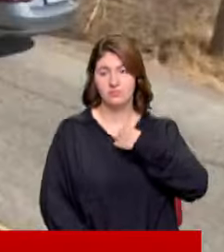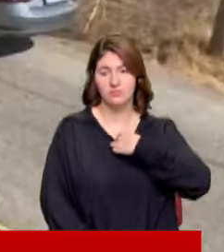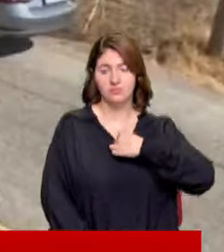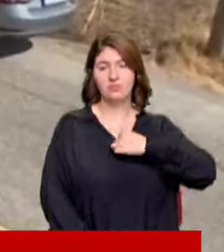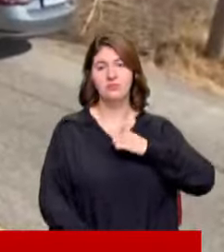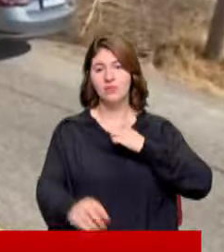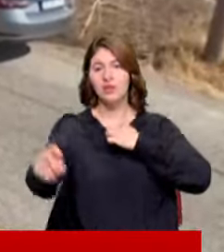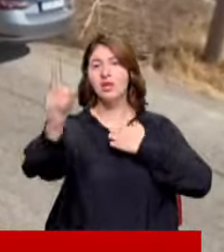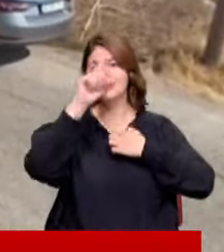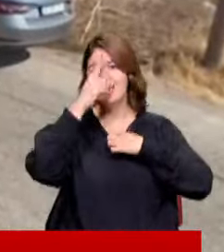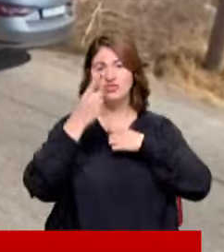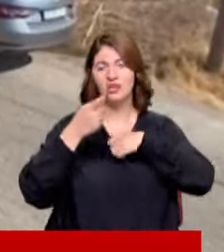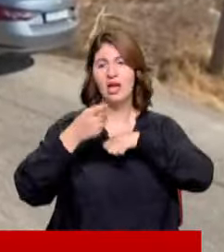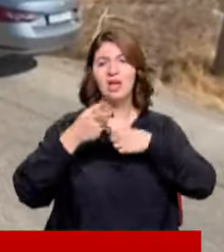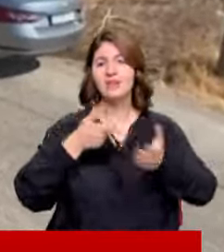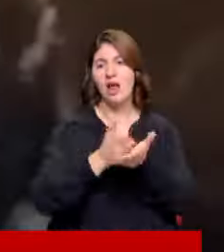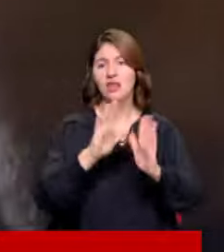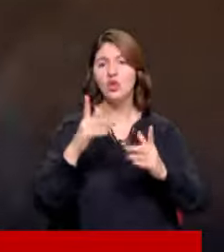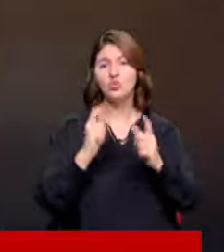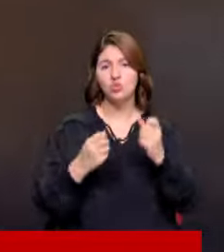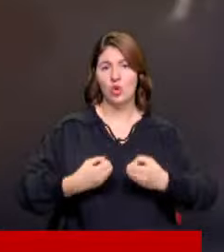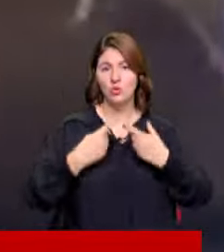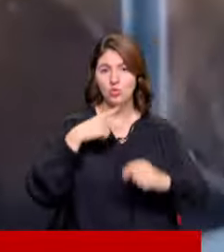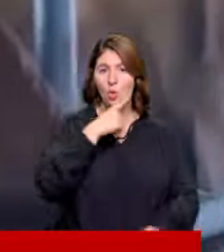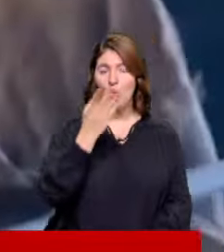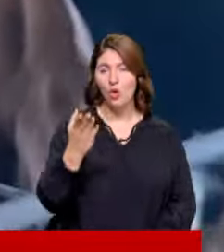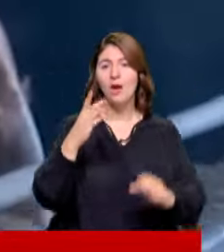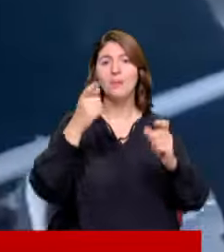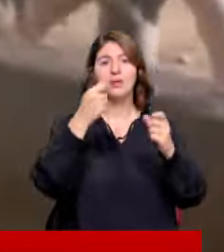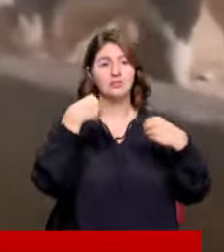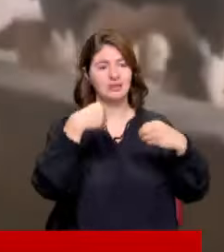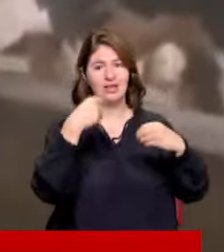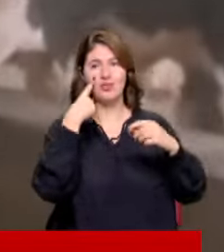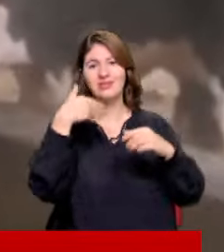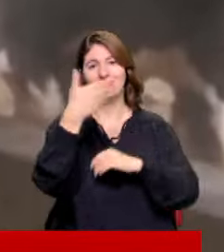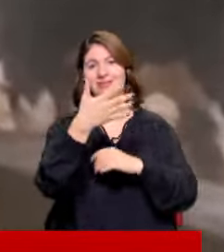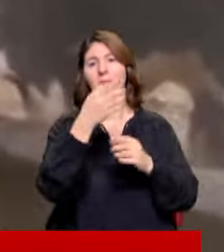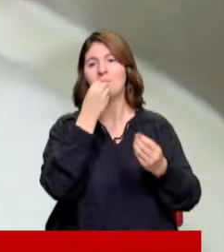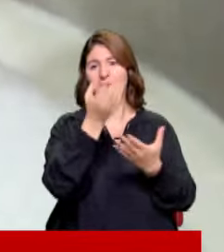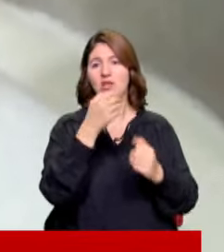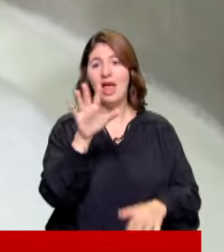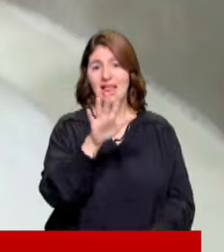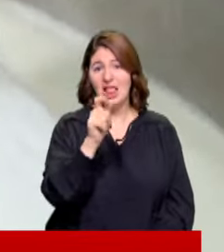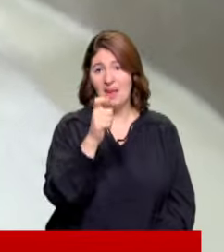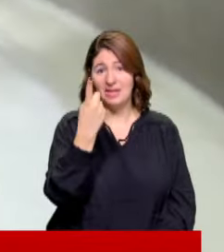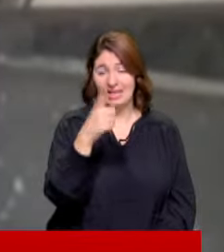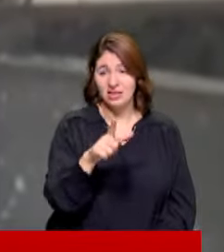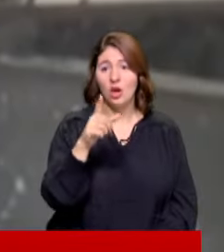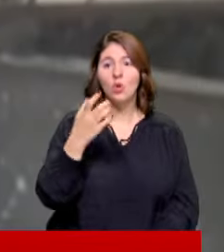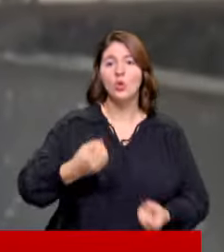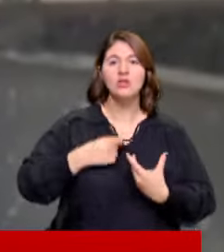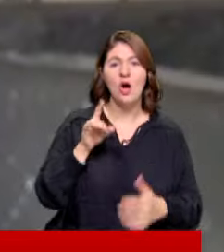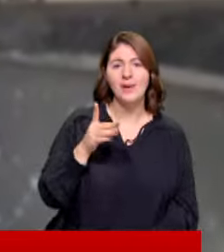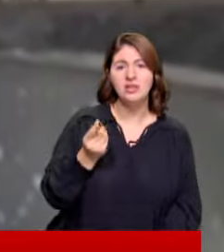verelim. Sadece tarladaki üretici değil, süt üreticisi de zor durumda. Raflarda fiyatı 50 liraya kadar çıkan sütü üretici 15 liraya